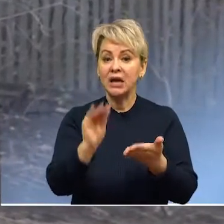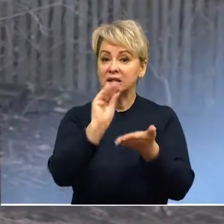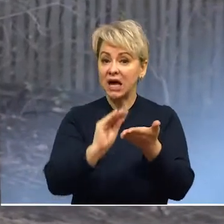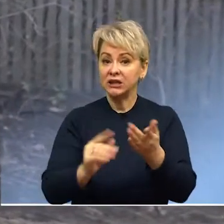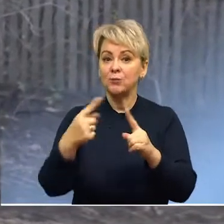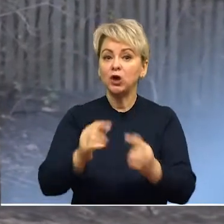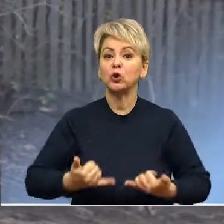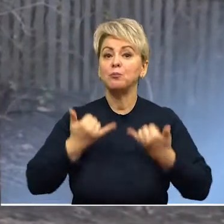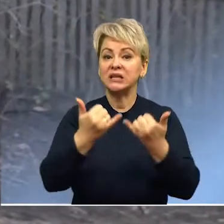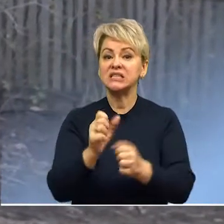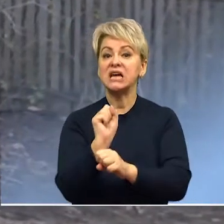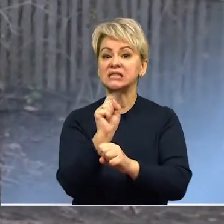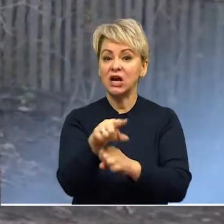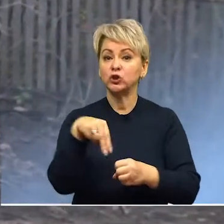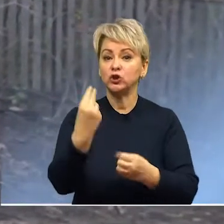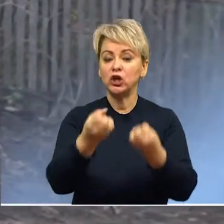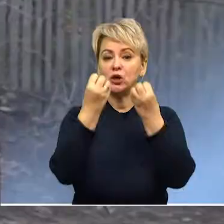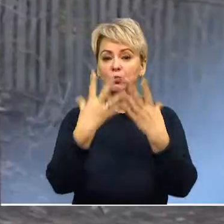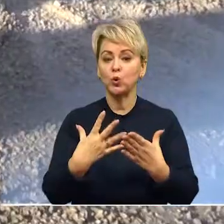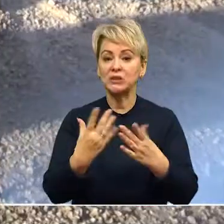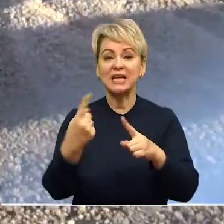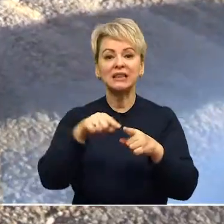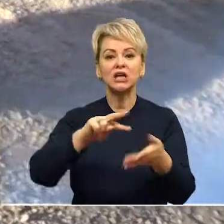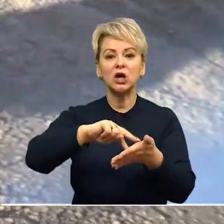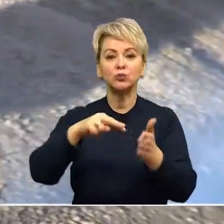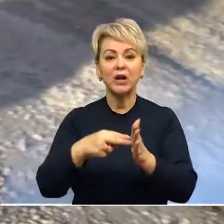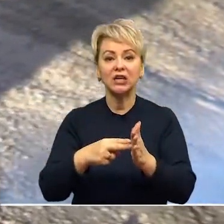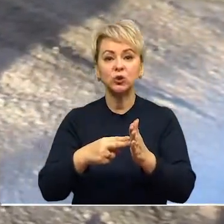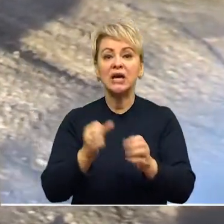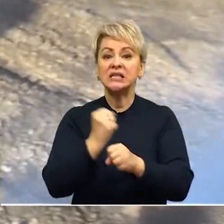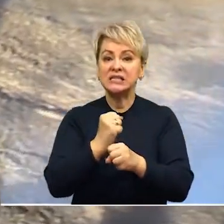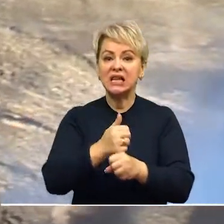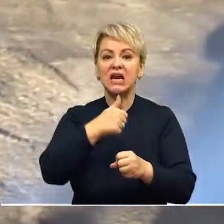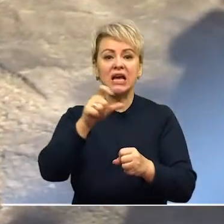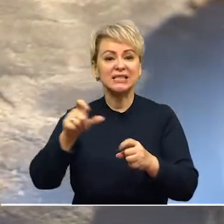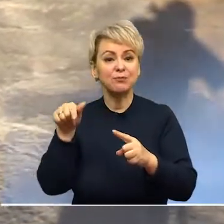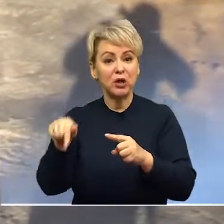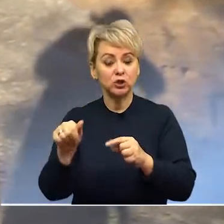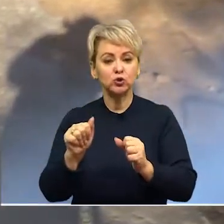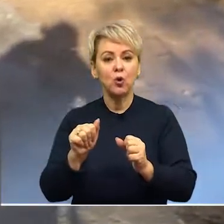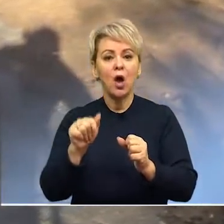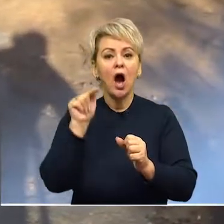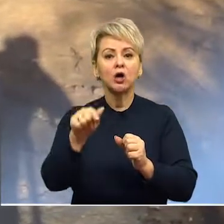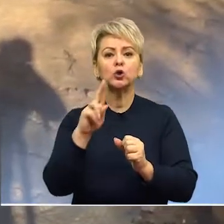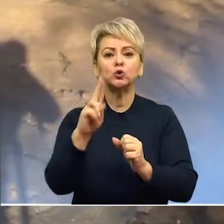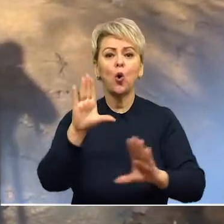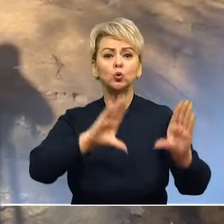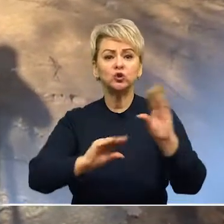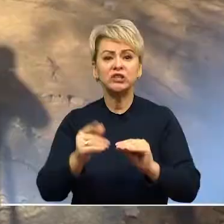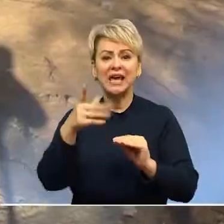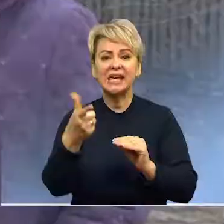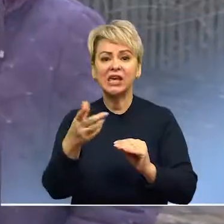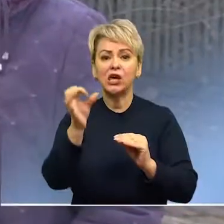данным, которым предоставил заказчик, выдали просто на этот проект и прошли экспертизу. А кто учитывал